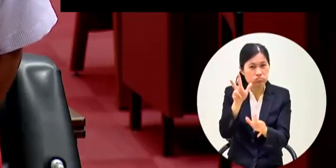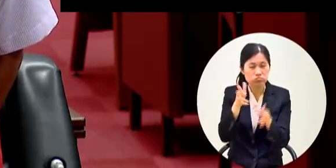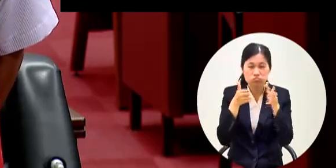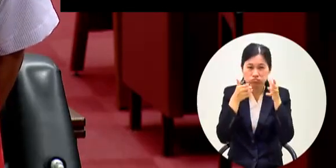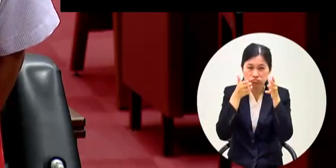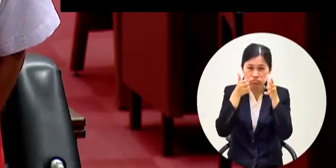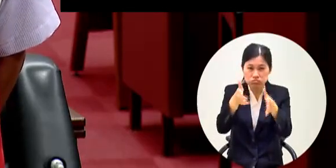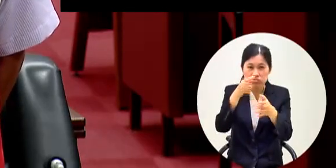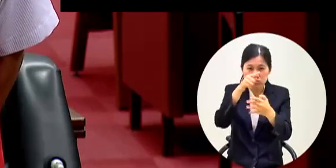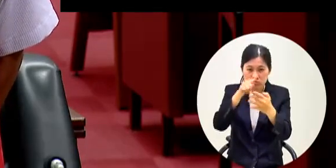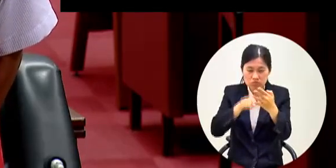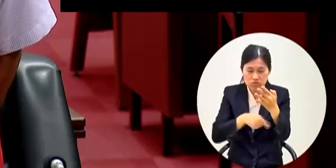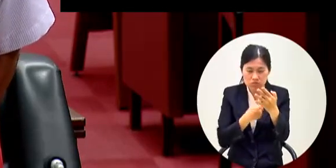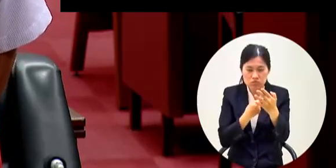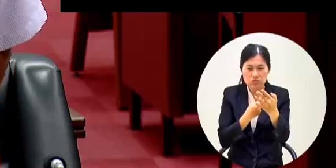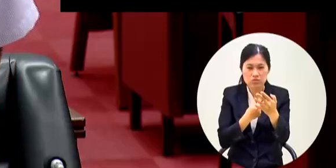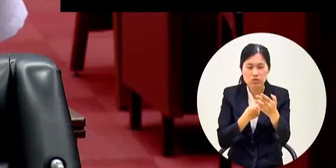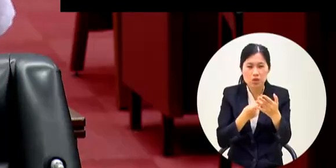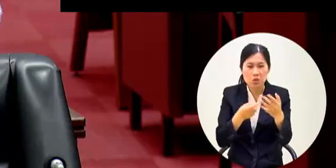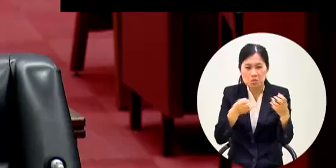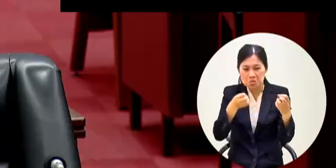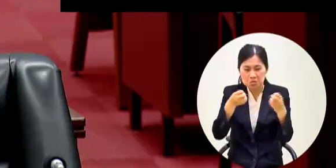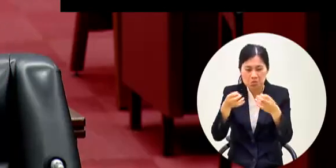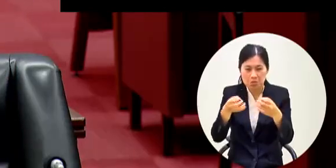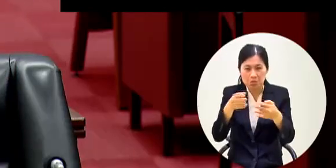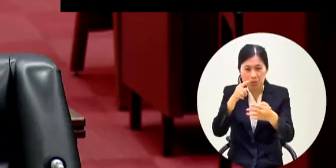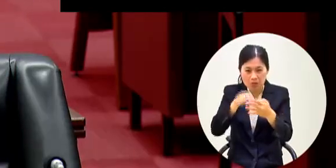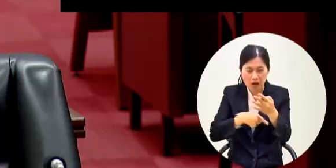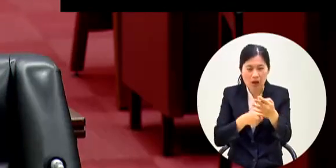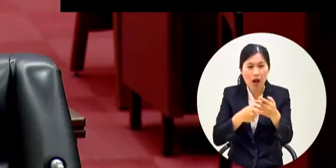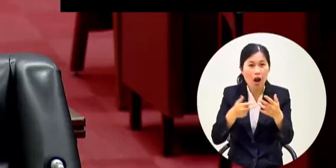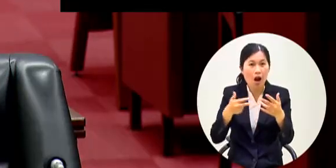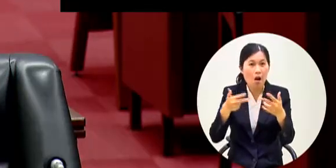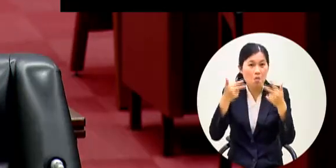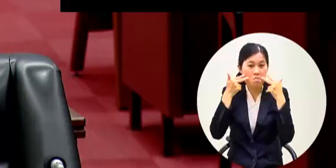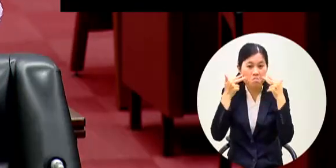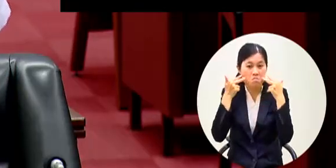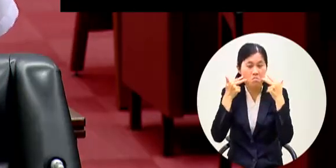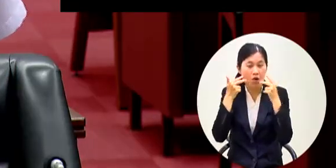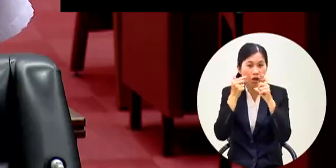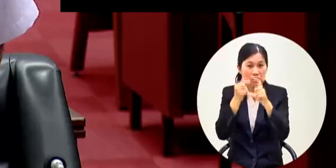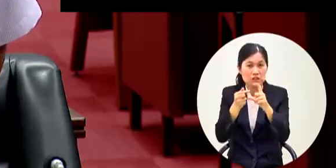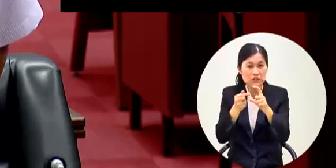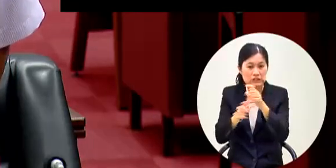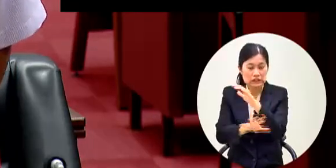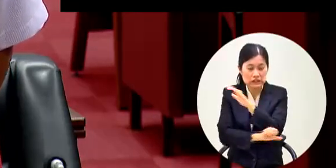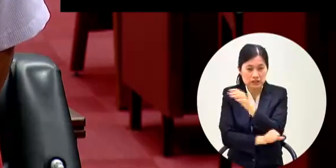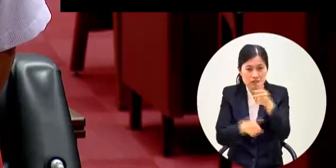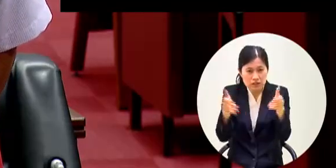要务实，就事论事，把园区的基础建设费